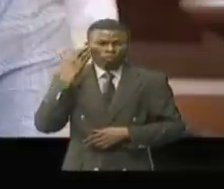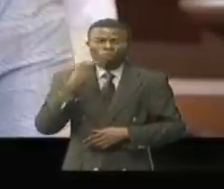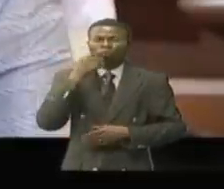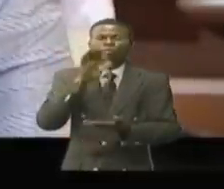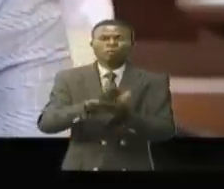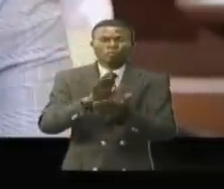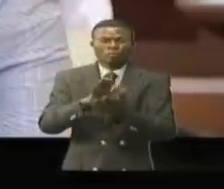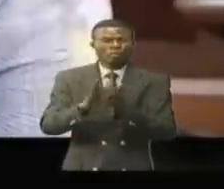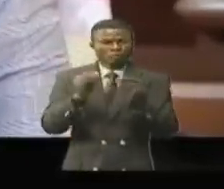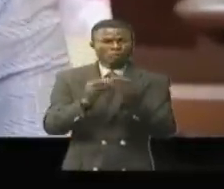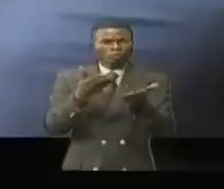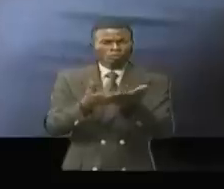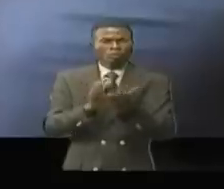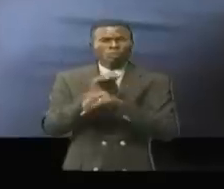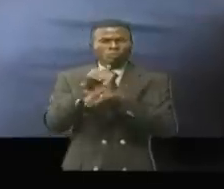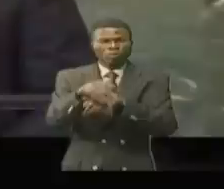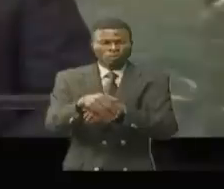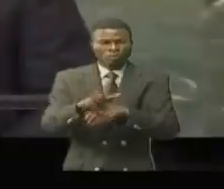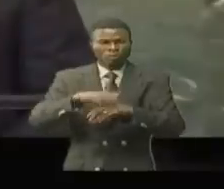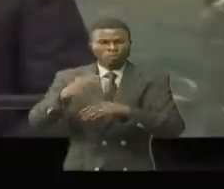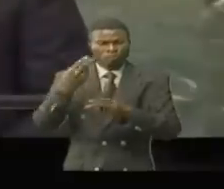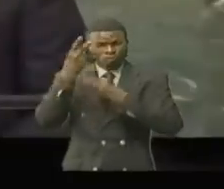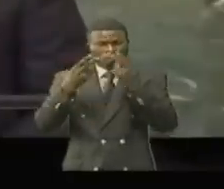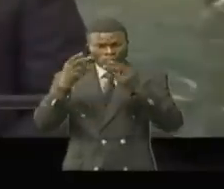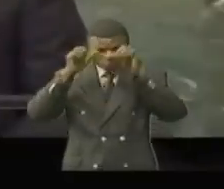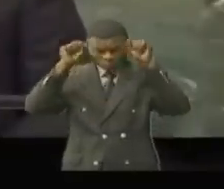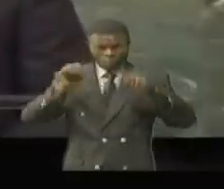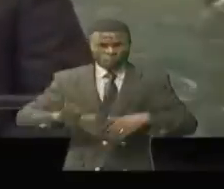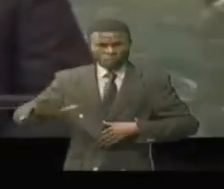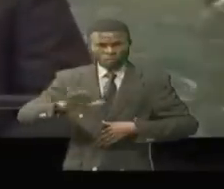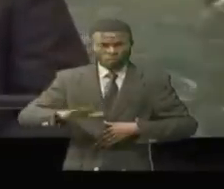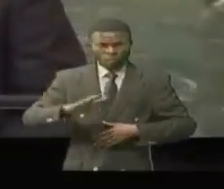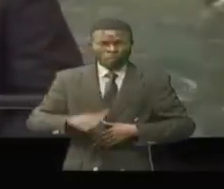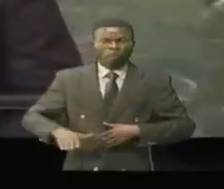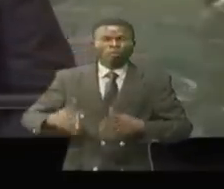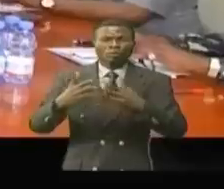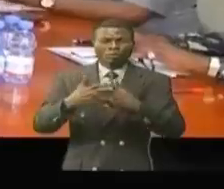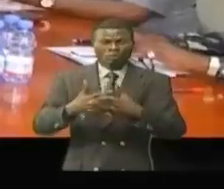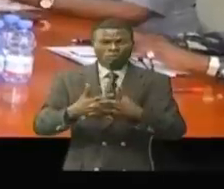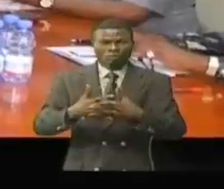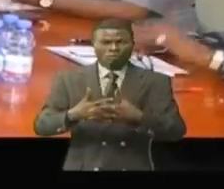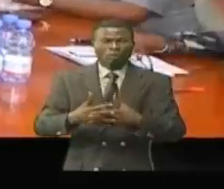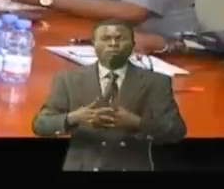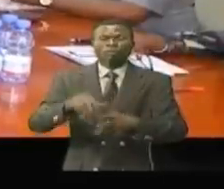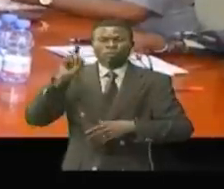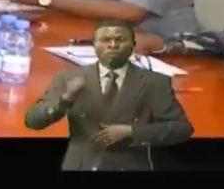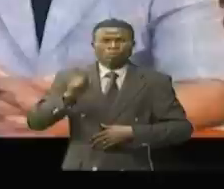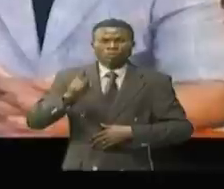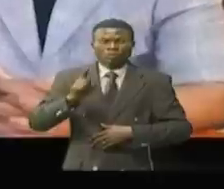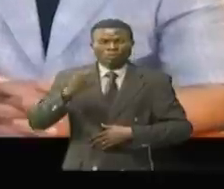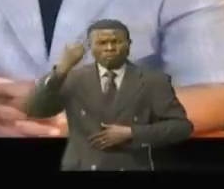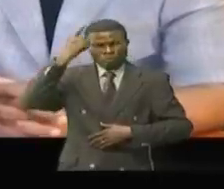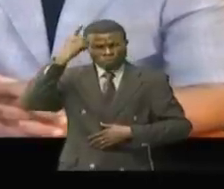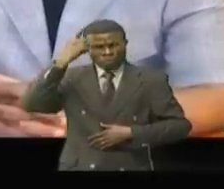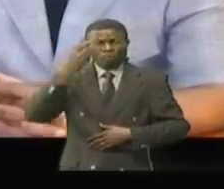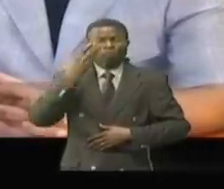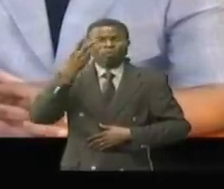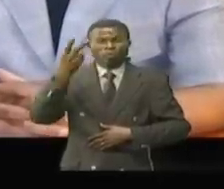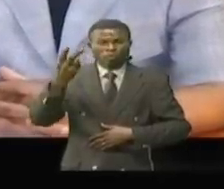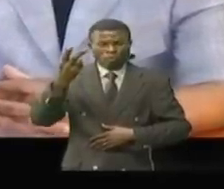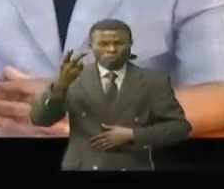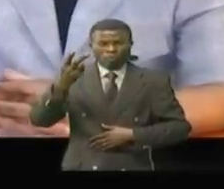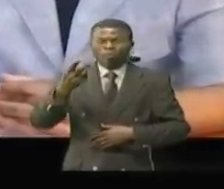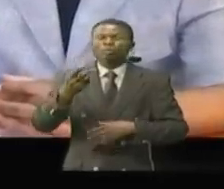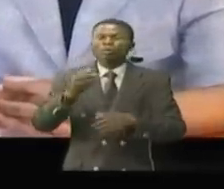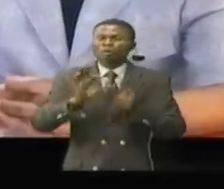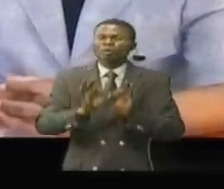cette rencontre qui intervient après le passage du président de la République aux Nations Unies, car elle permet d'avoir une compréhension et une vision encore plus